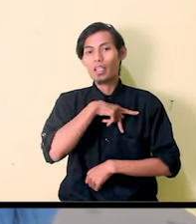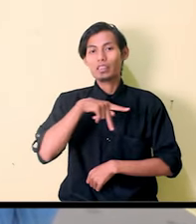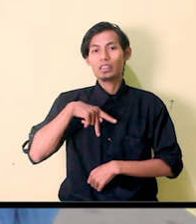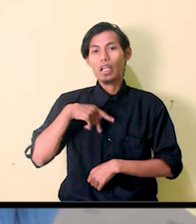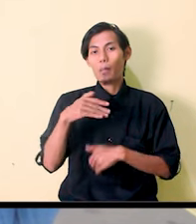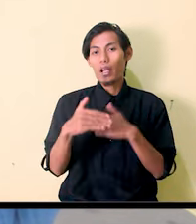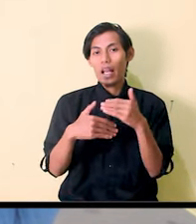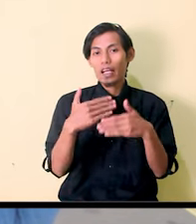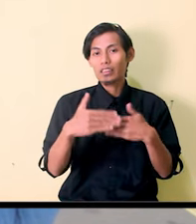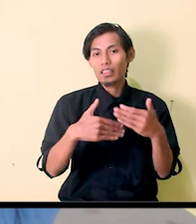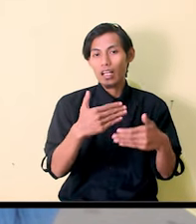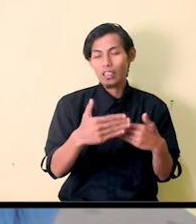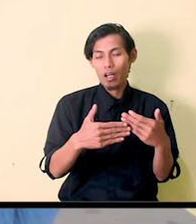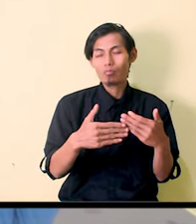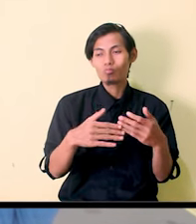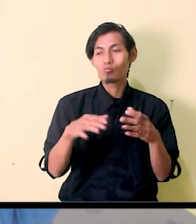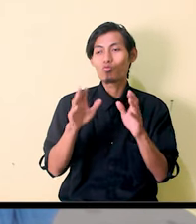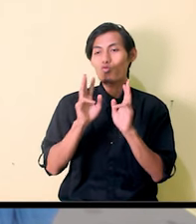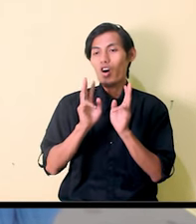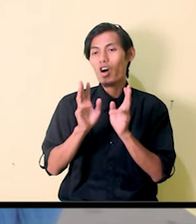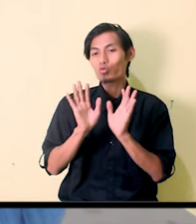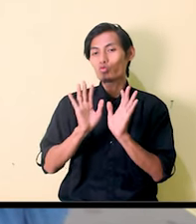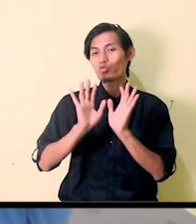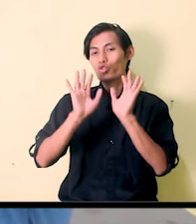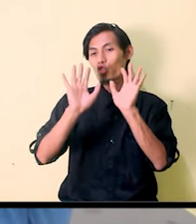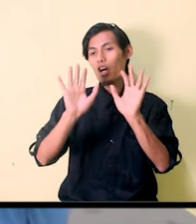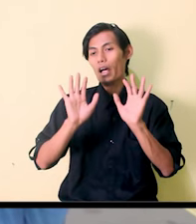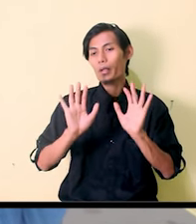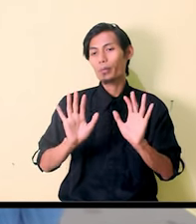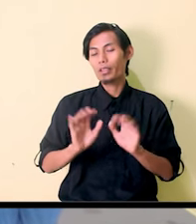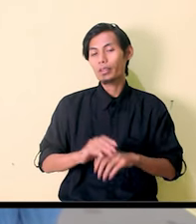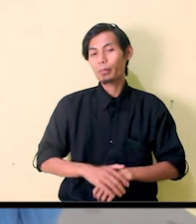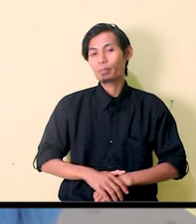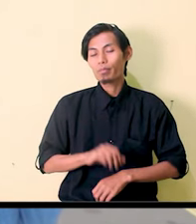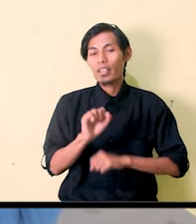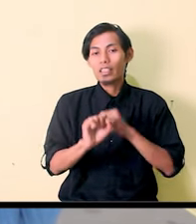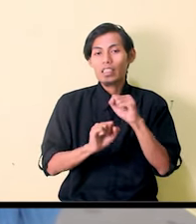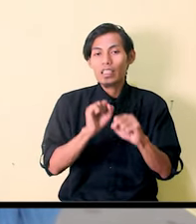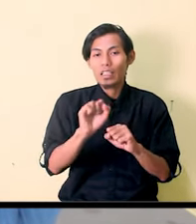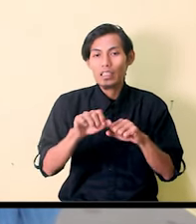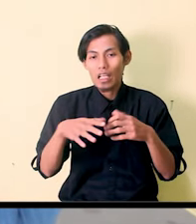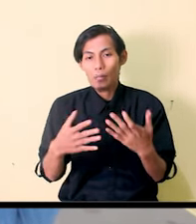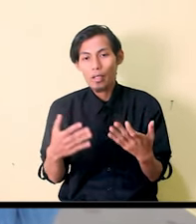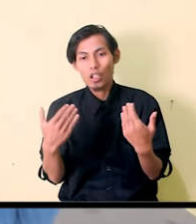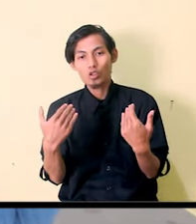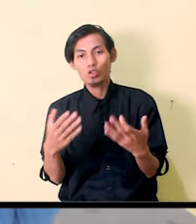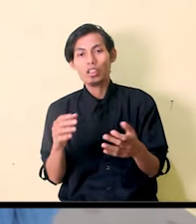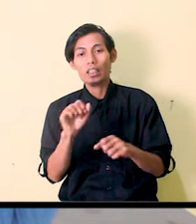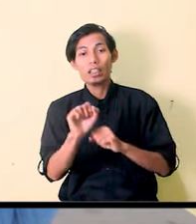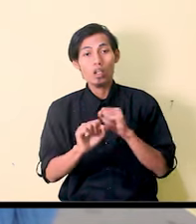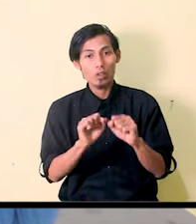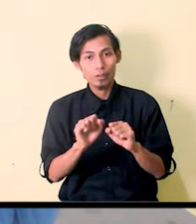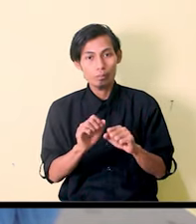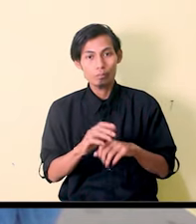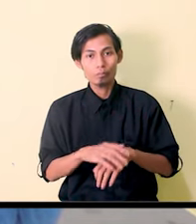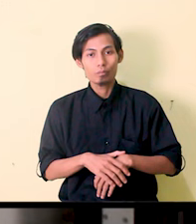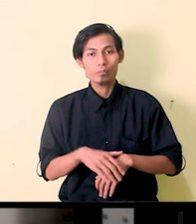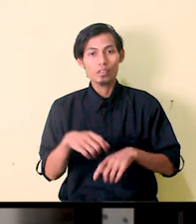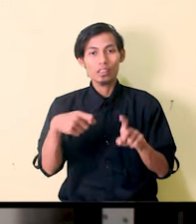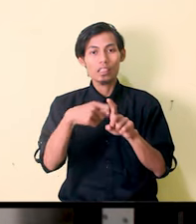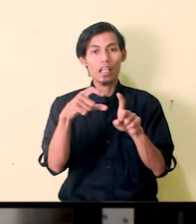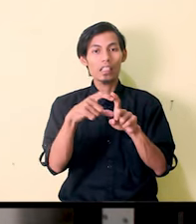gitu ya Mas luar biasa sekali dan kegiatannya apa saja masang yang sudah dilakukan oleh kdd